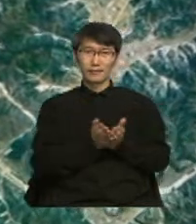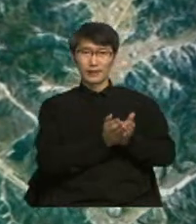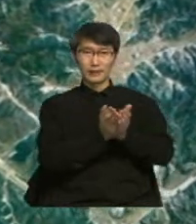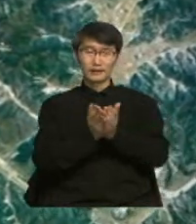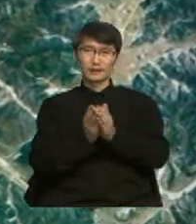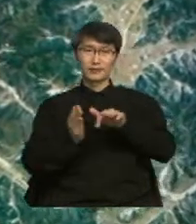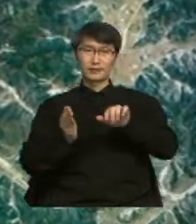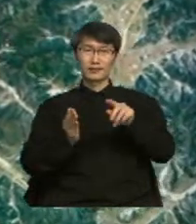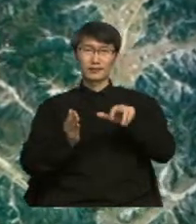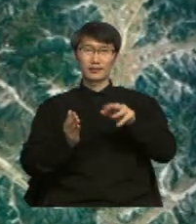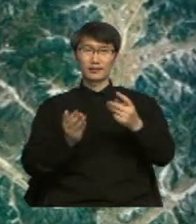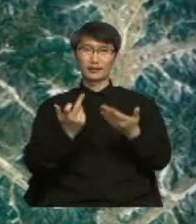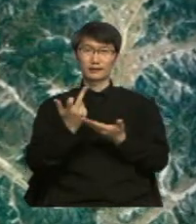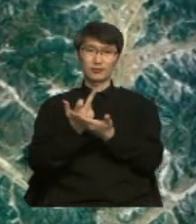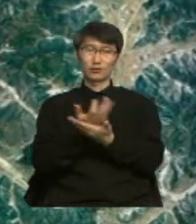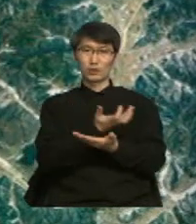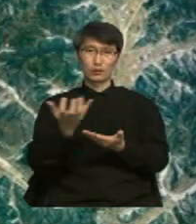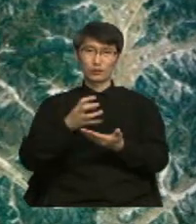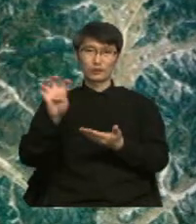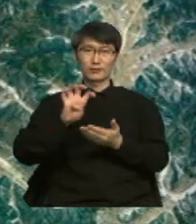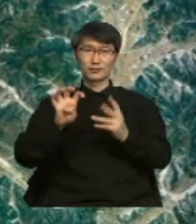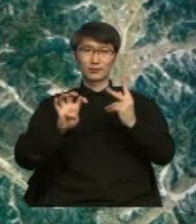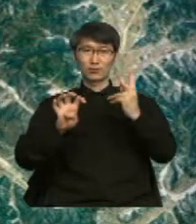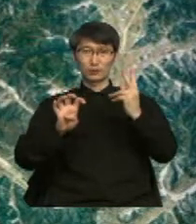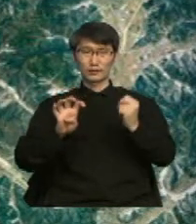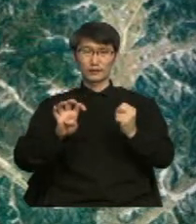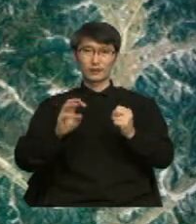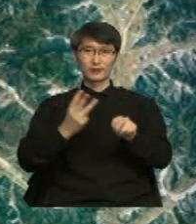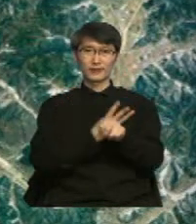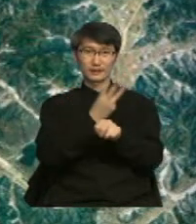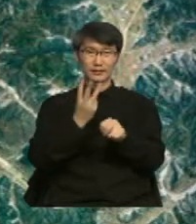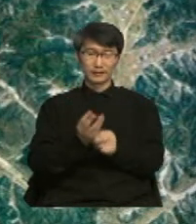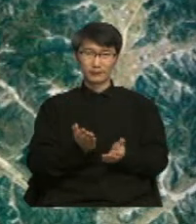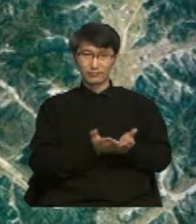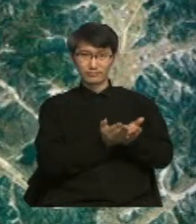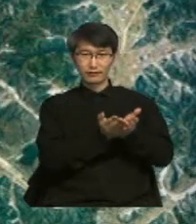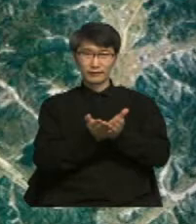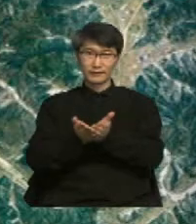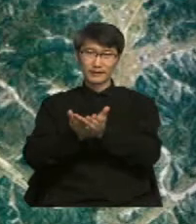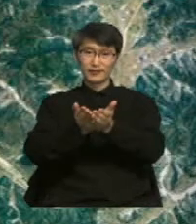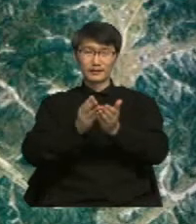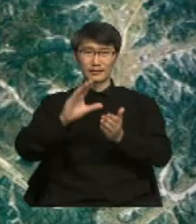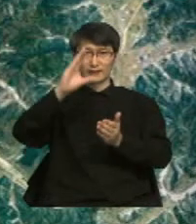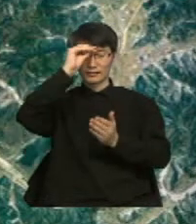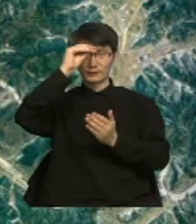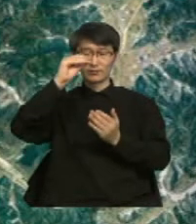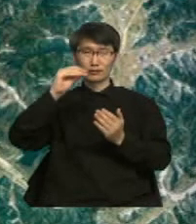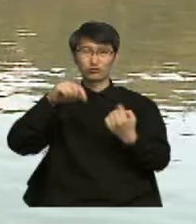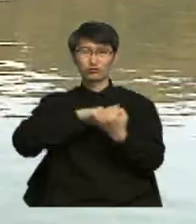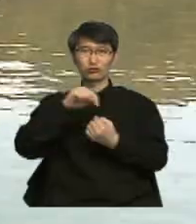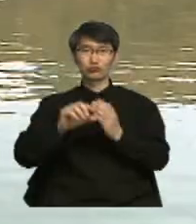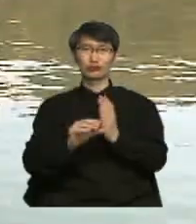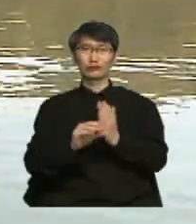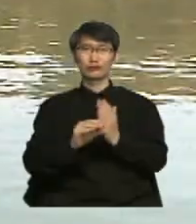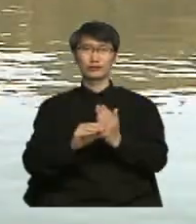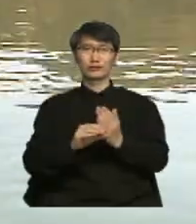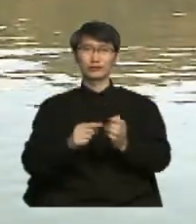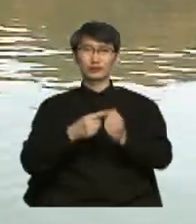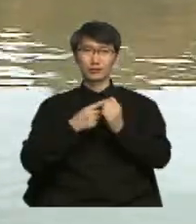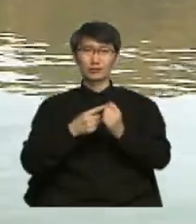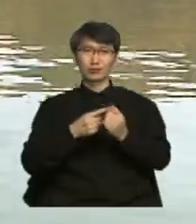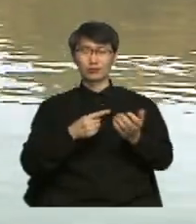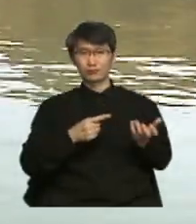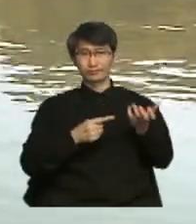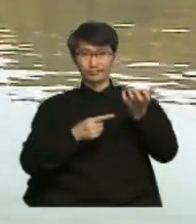페리에서 자라섬을 오가는 왕복 40km 3시간 노선의 유람선을 시범 운항하고 있습니다. 첫